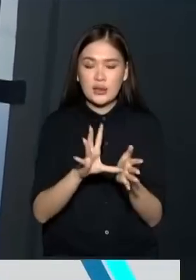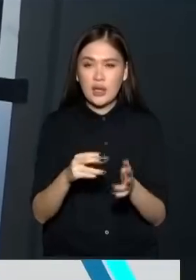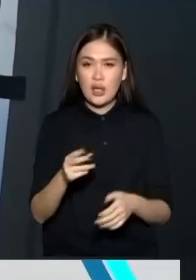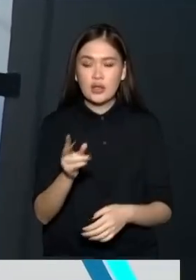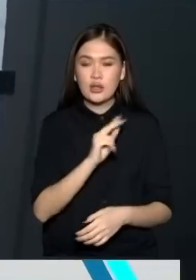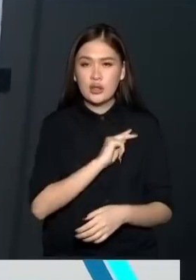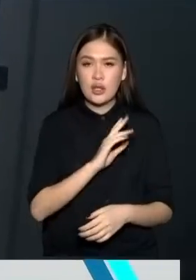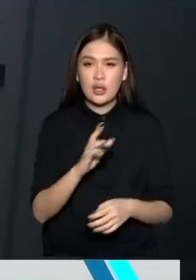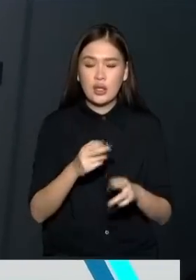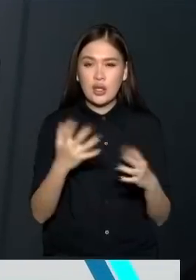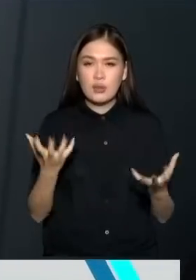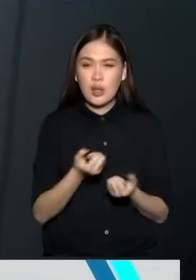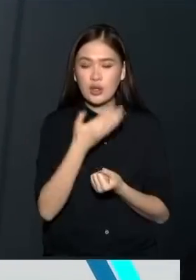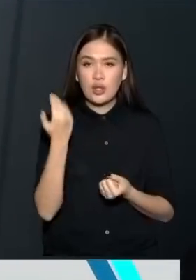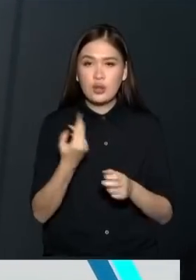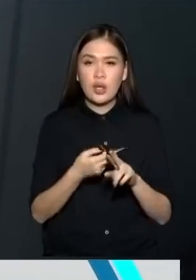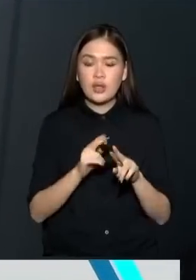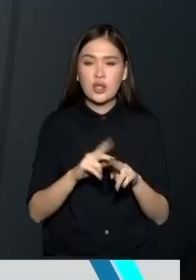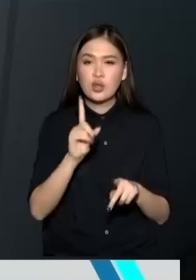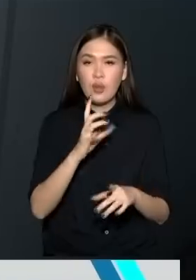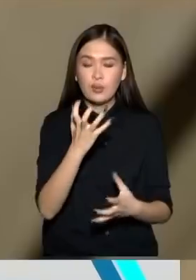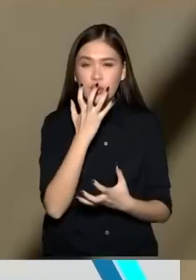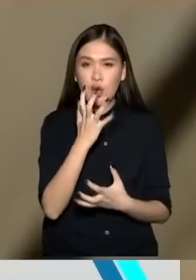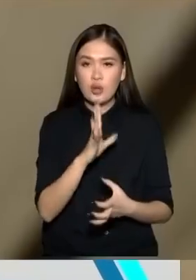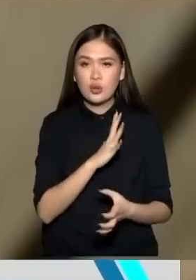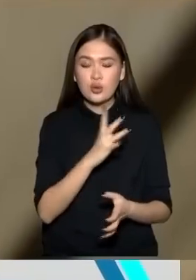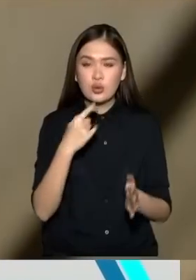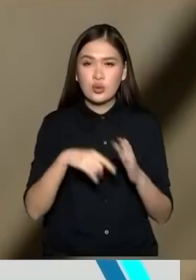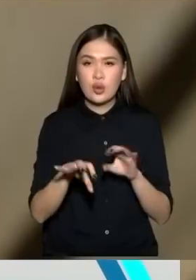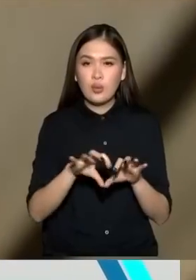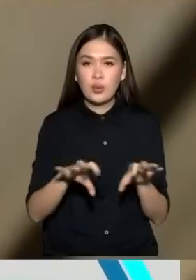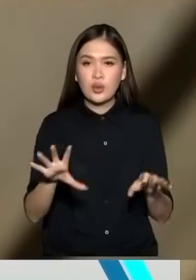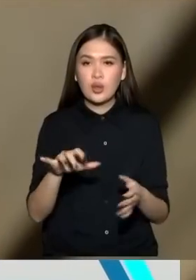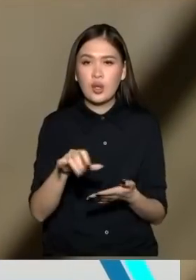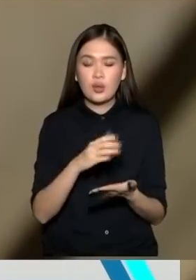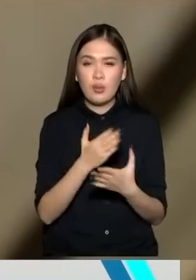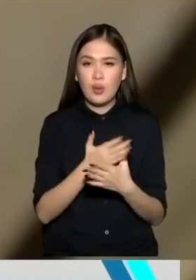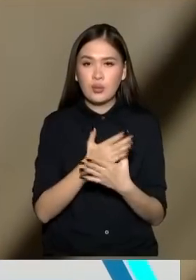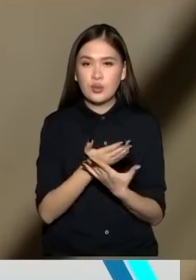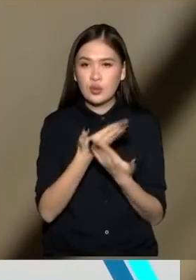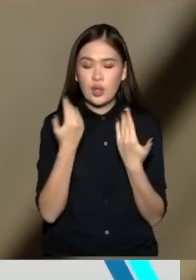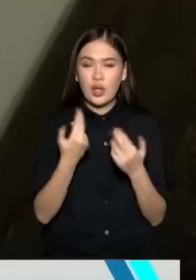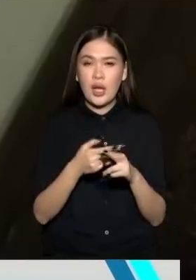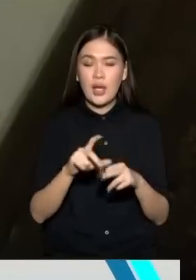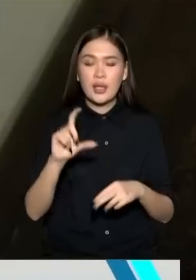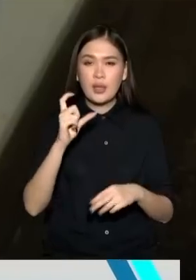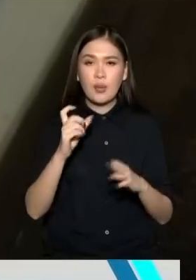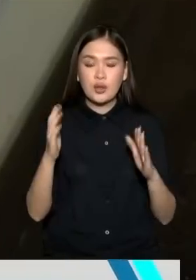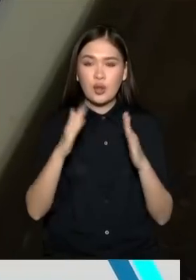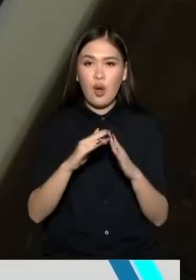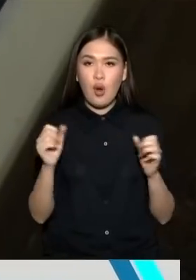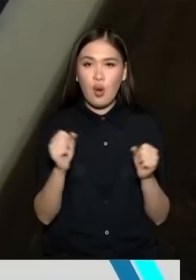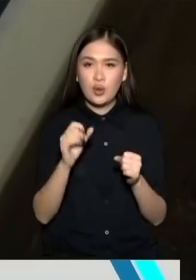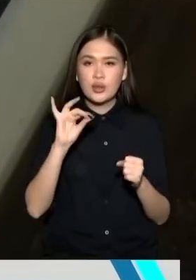Отчаянный шаг Леонида крысанова Чтобы хоть как-то прогреть Замерзшие трубы едва ли тут поможет ведь дома у экибастузца не только